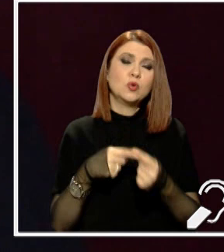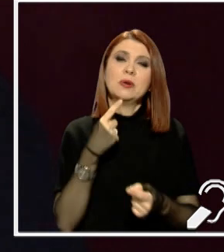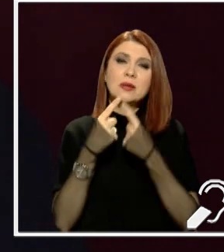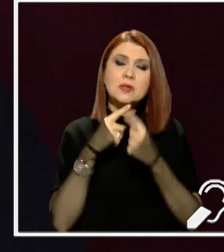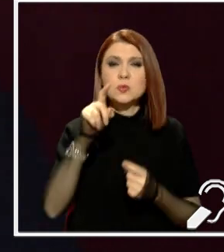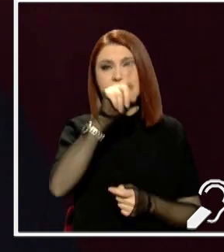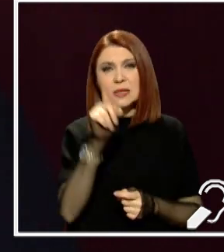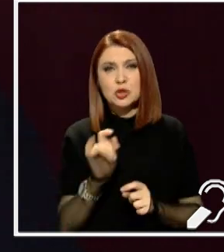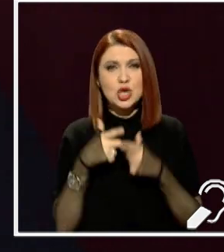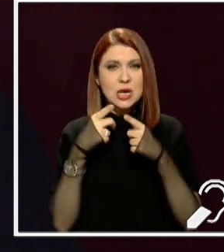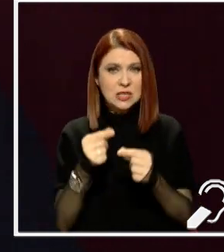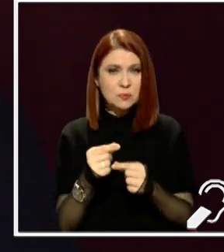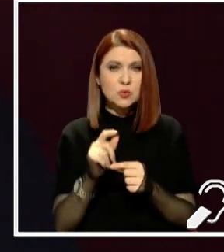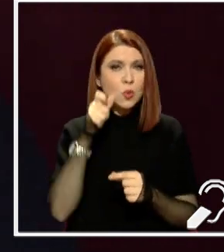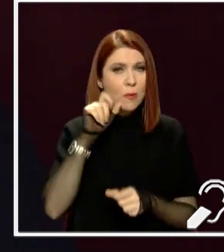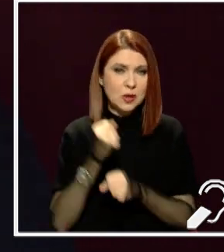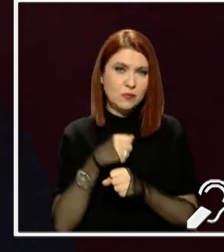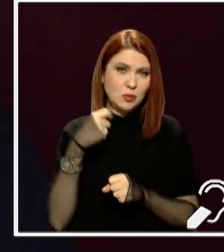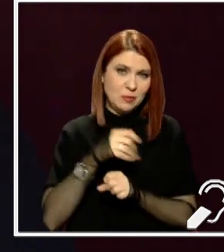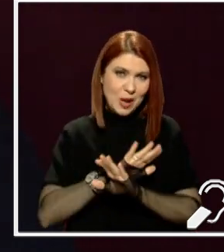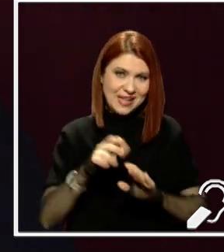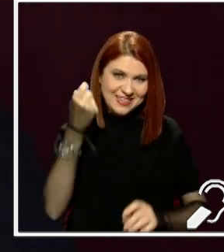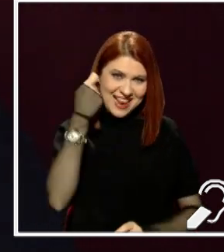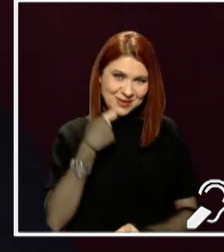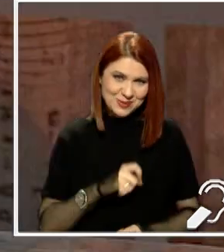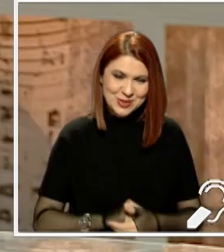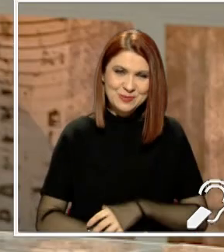de întrebări și răspunsuri cu realizatorii filmului, atât de la Cluj.